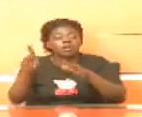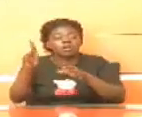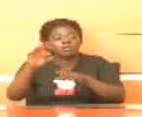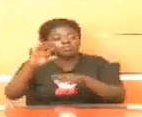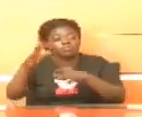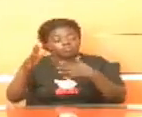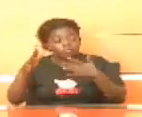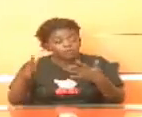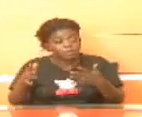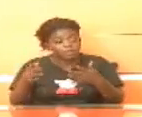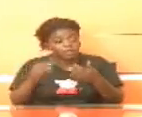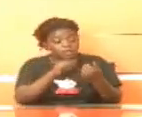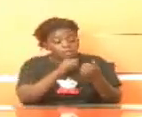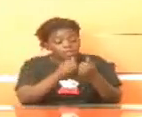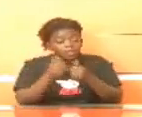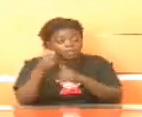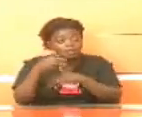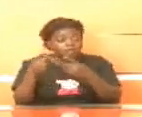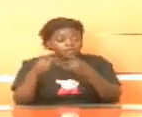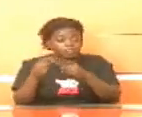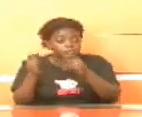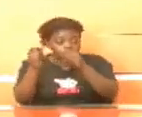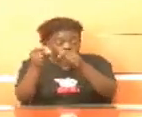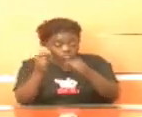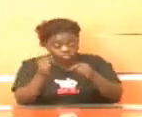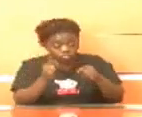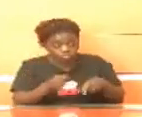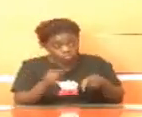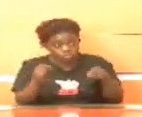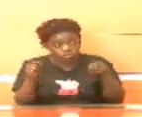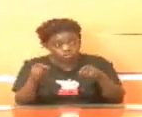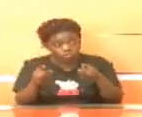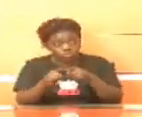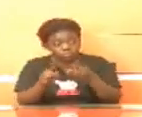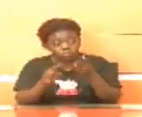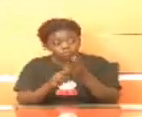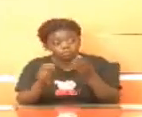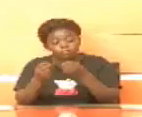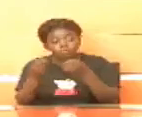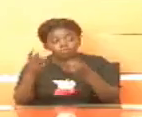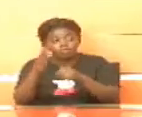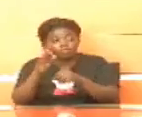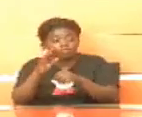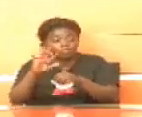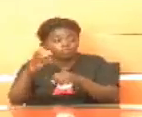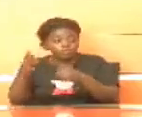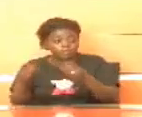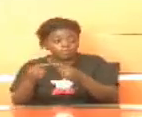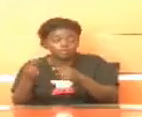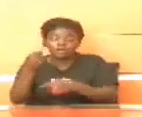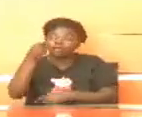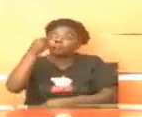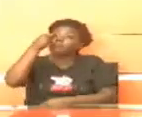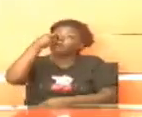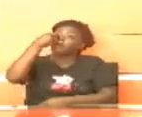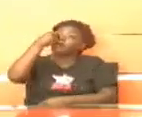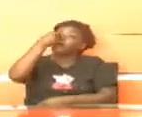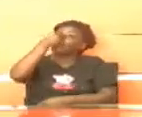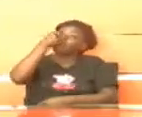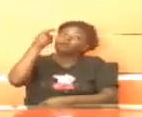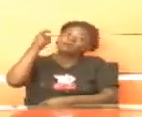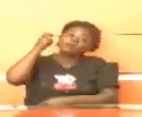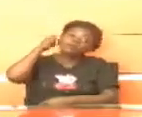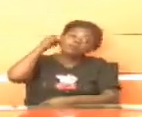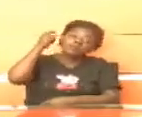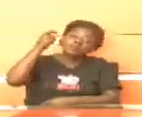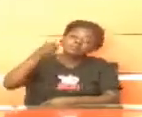nnyo naye be bantu abakyasinze okulima ng'ate bakozesa amazzi amangi okugatawo okutonyeza mu nnyindo ne mu kutungu tonyeza mu